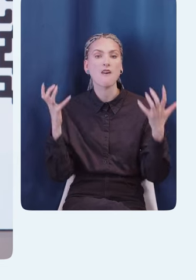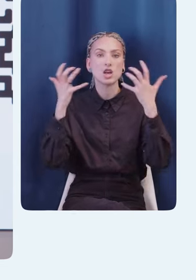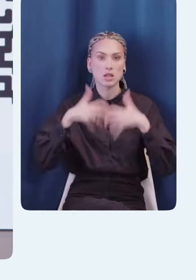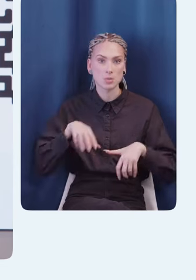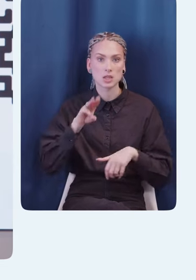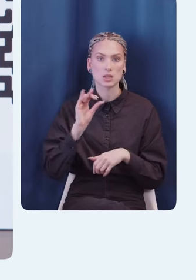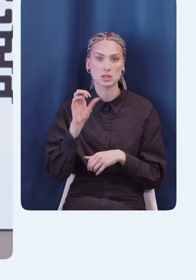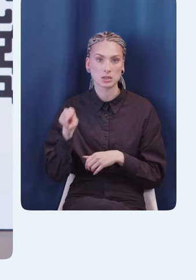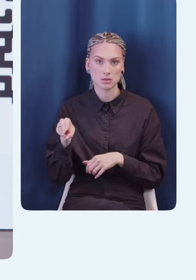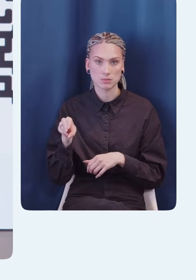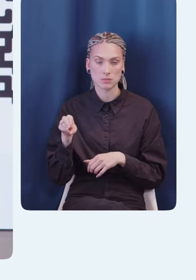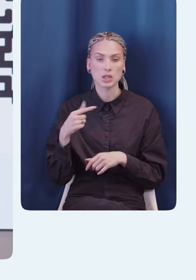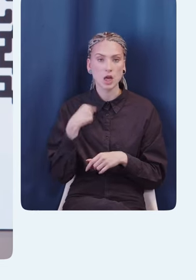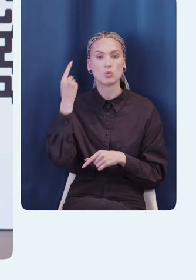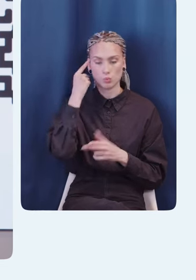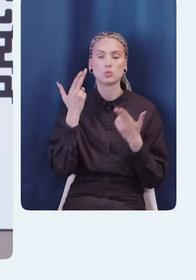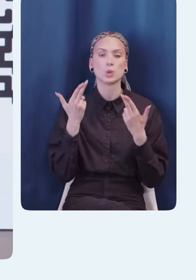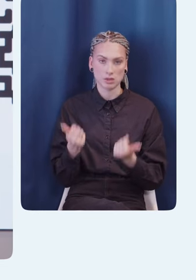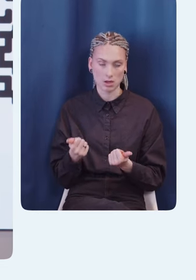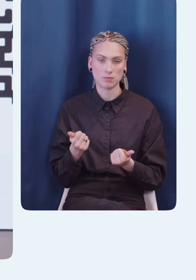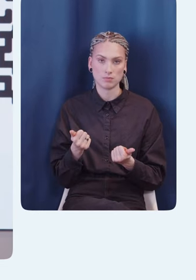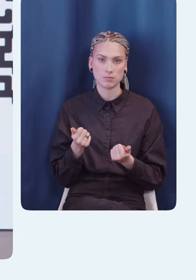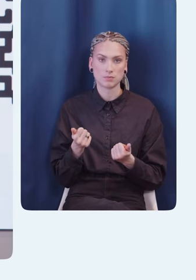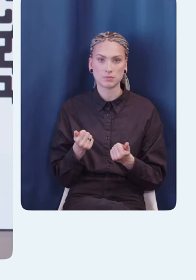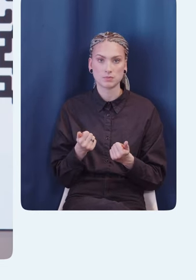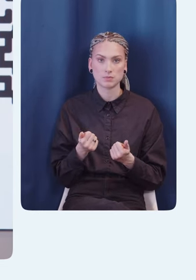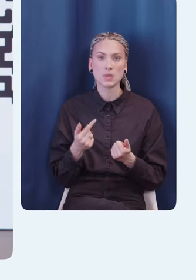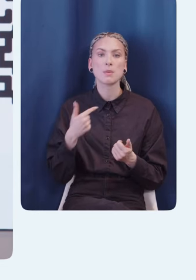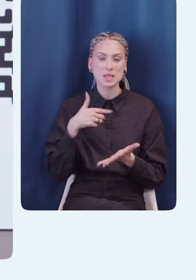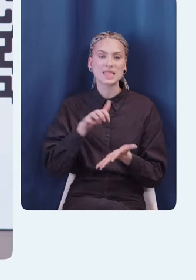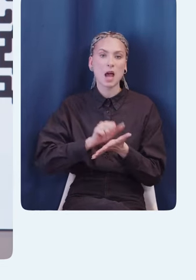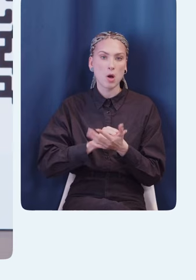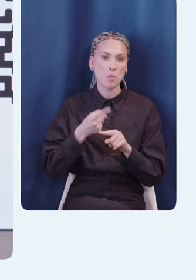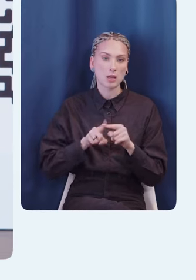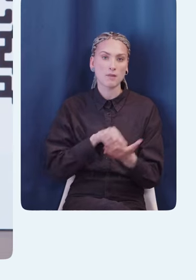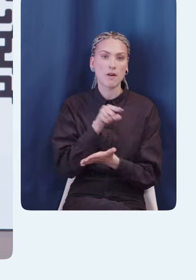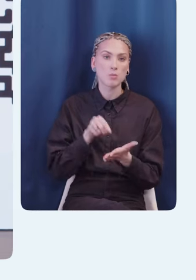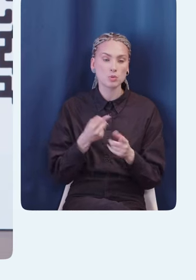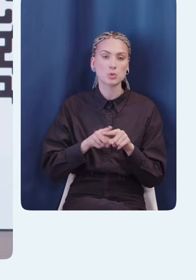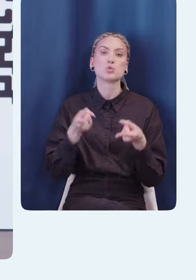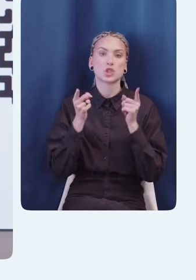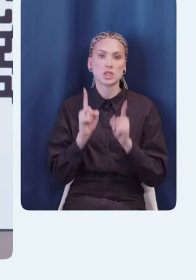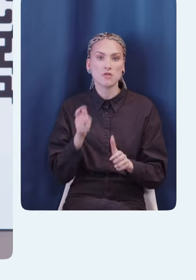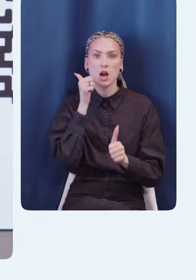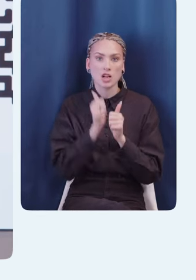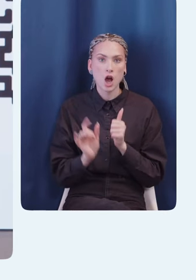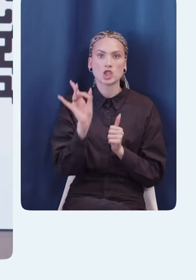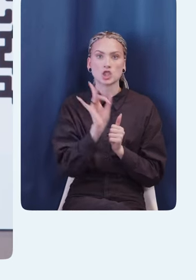автоматизированное тестирование? Я думаю, да. Я думаю, мы займемся этим вопросом, потому что действительно каждый